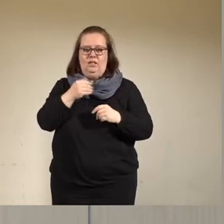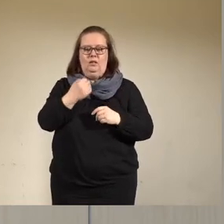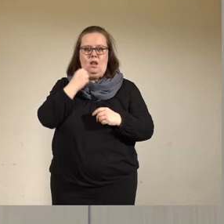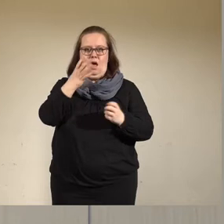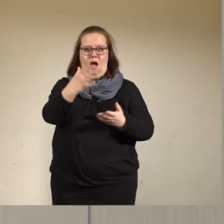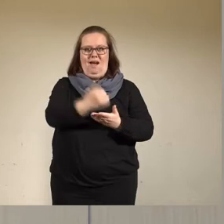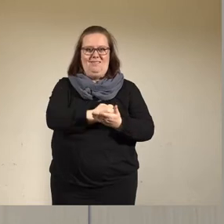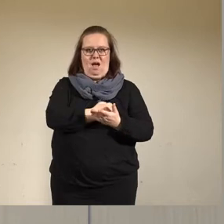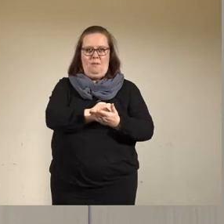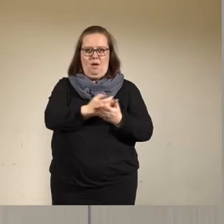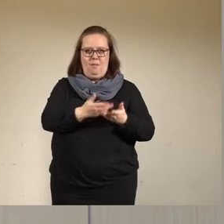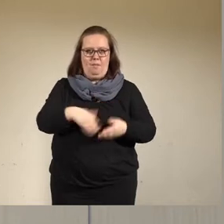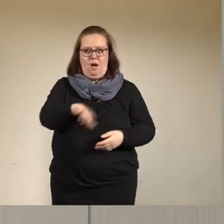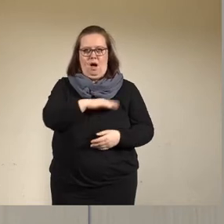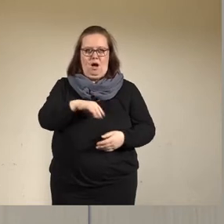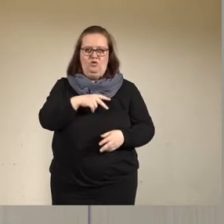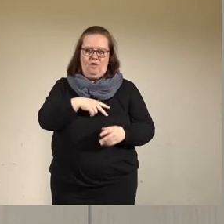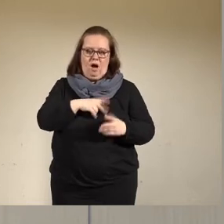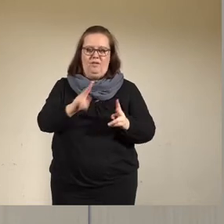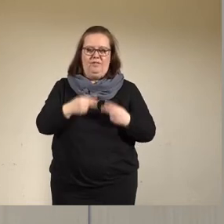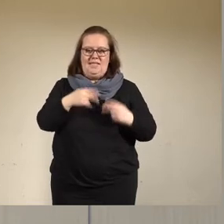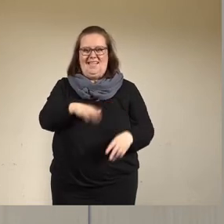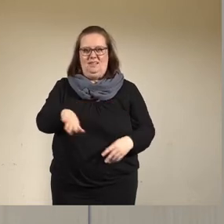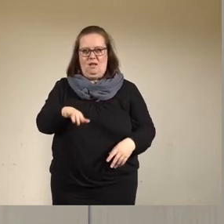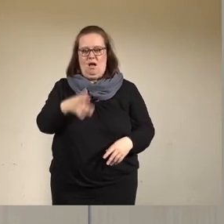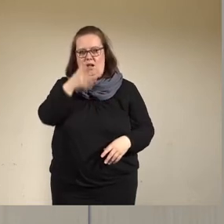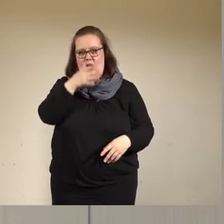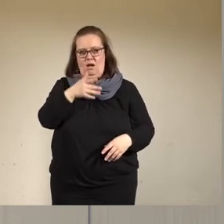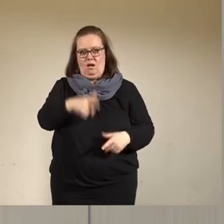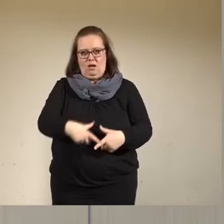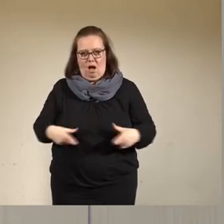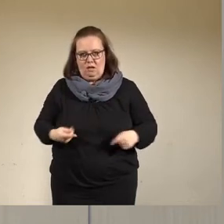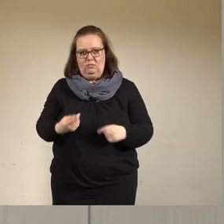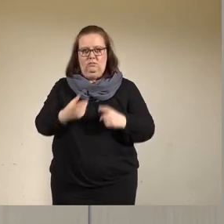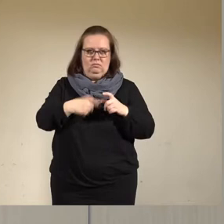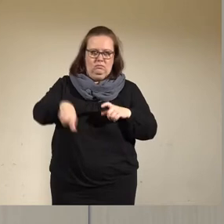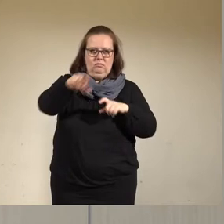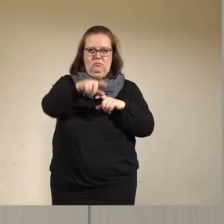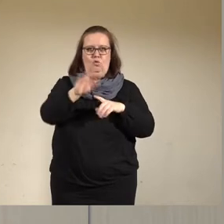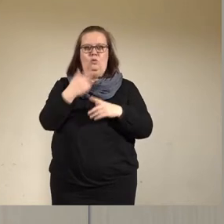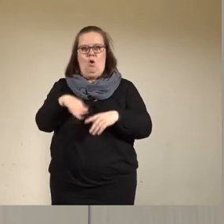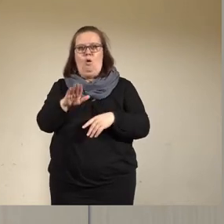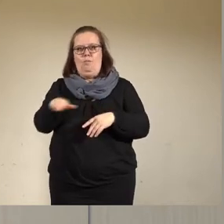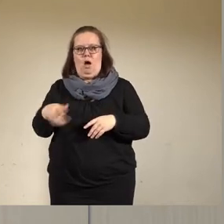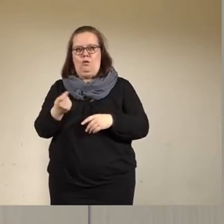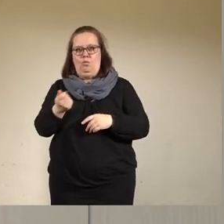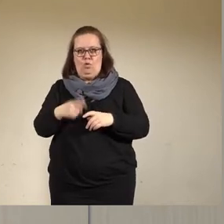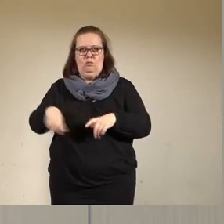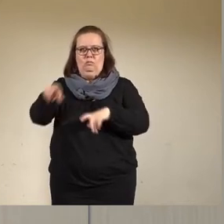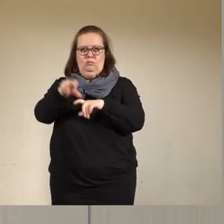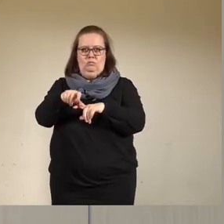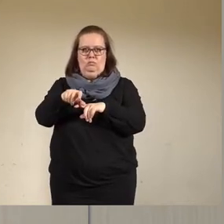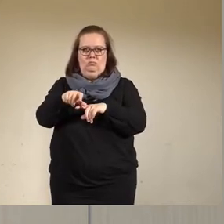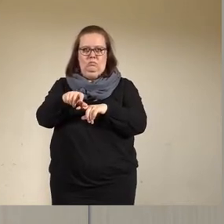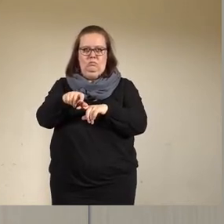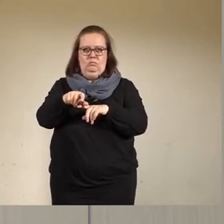Einnahmeposition von der Verwaltung auch drastische Erhöhungen der Kita-Beiträge sowie der Parkgebühren eingeplant wurden. Man konnte